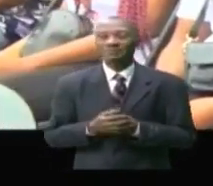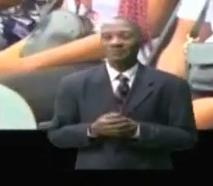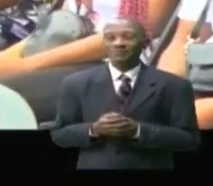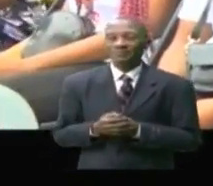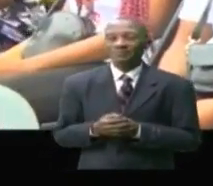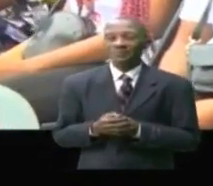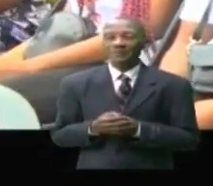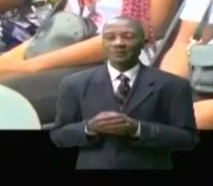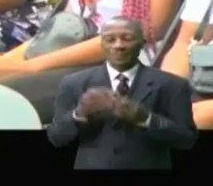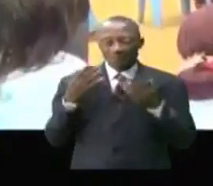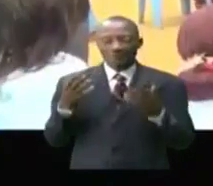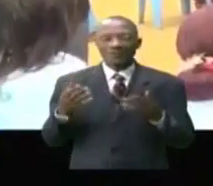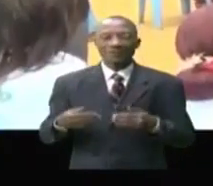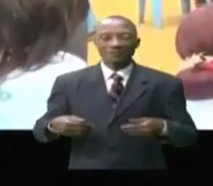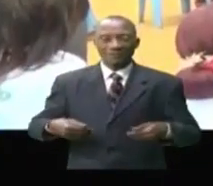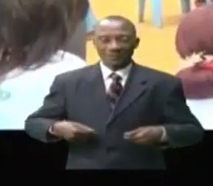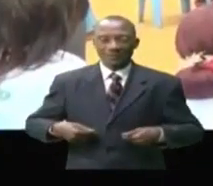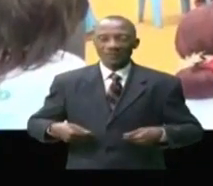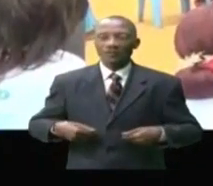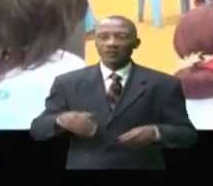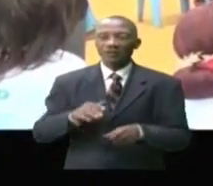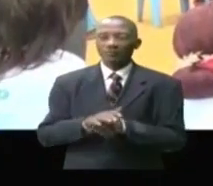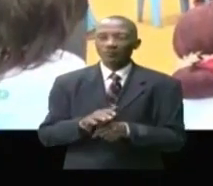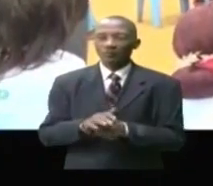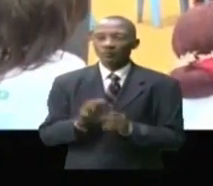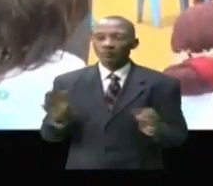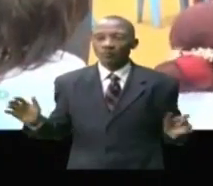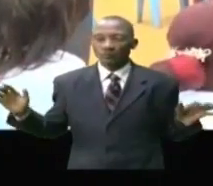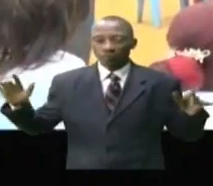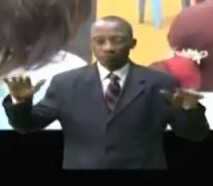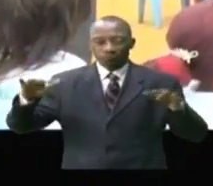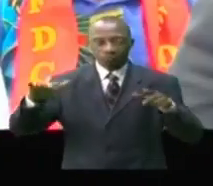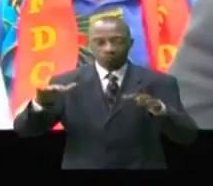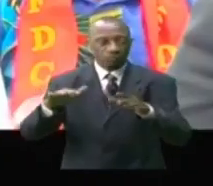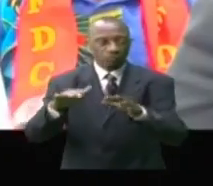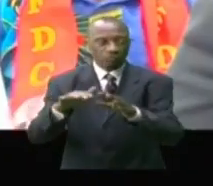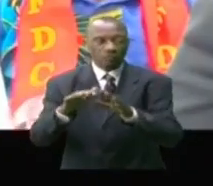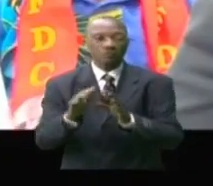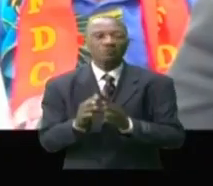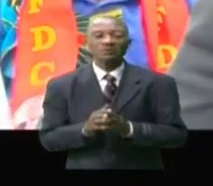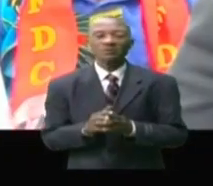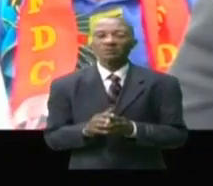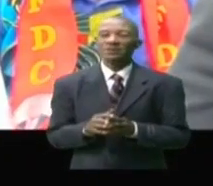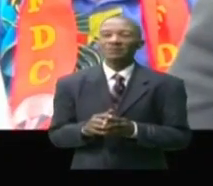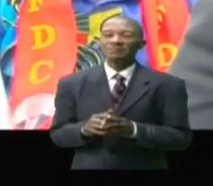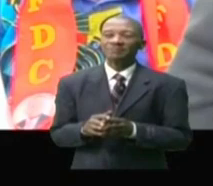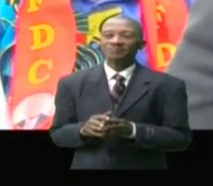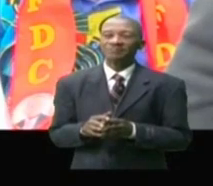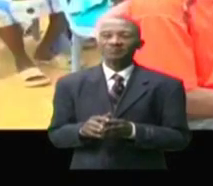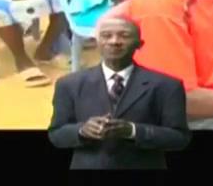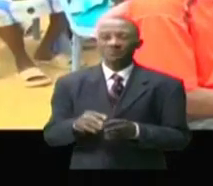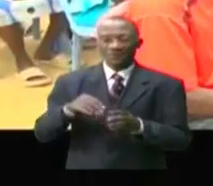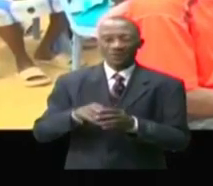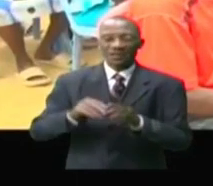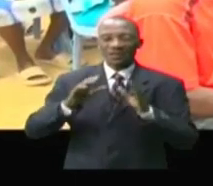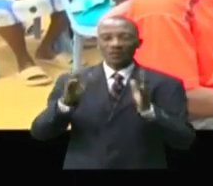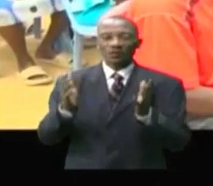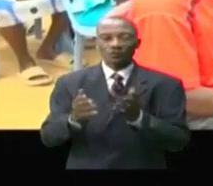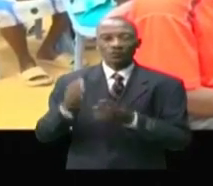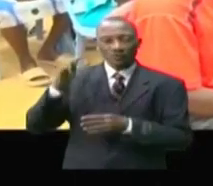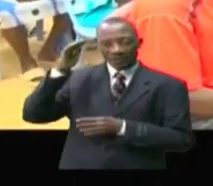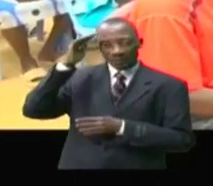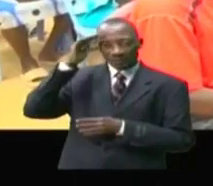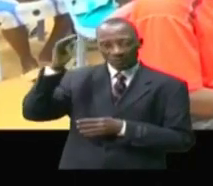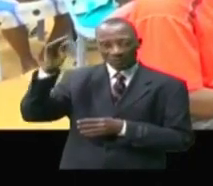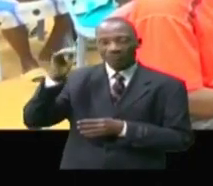communes du district de Lukunga, membre de la structure Kitoko, à l'assaut du terrain présidence de la commune de Mongafula, le dimanche